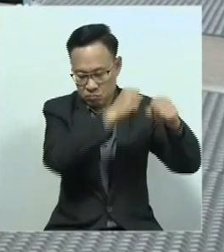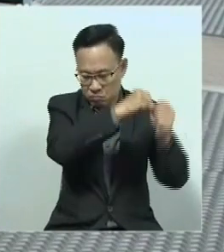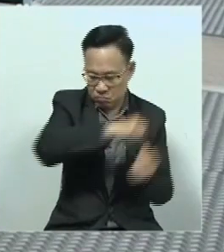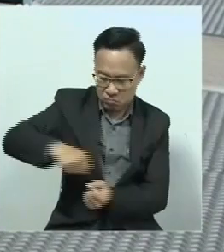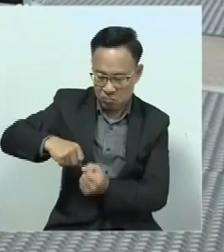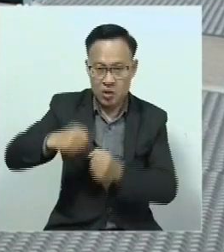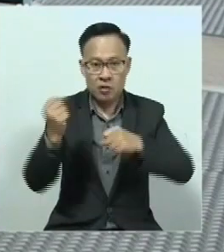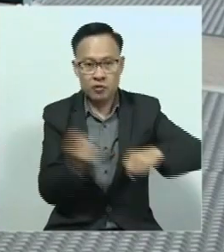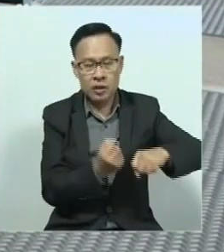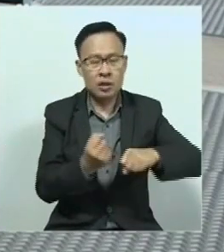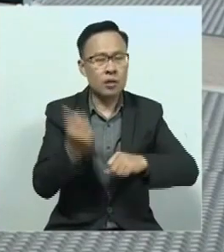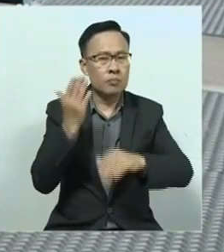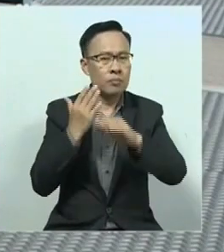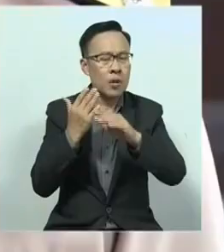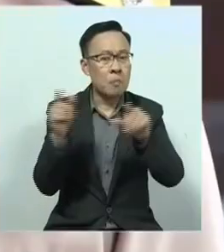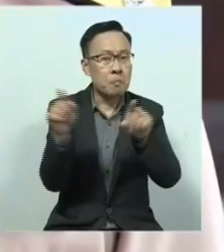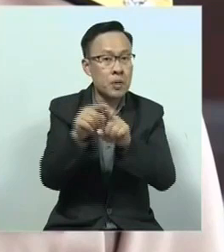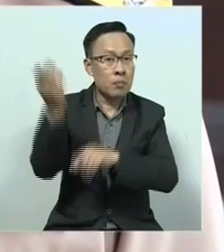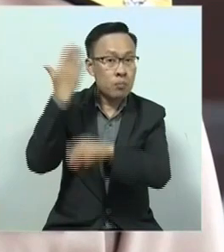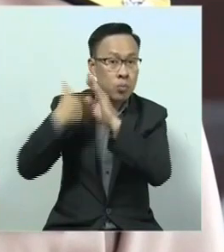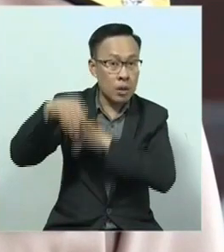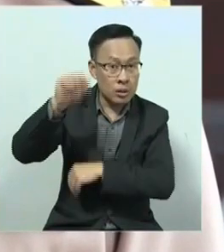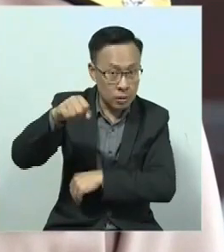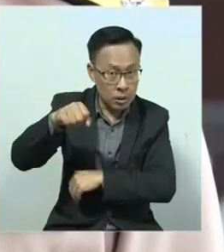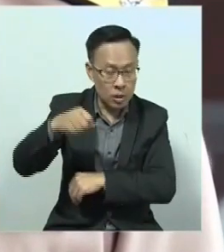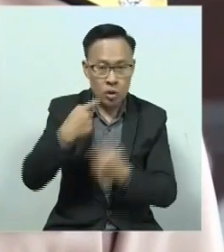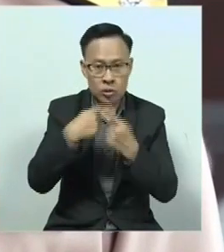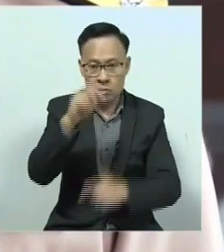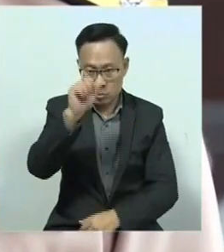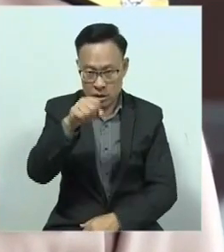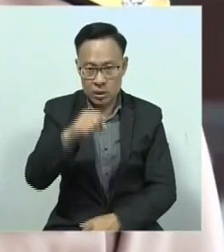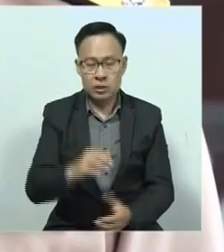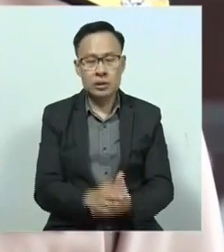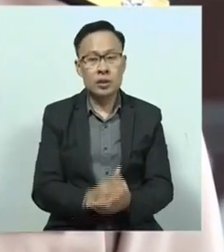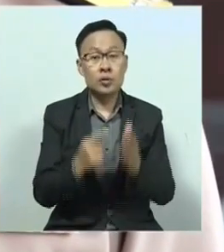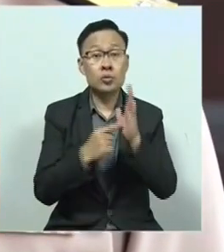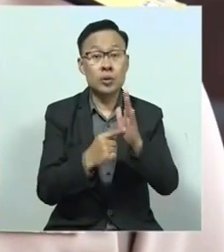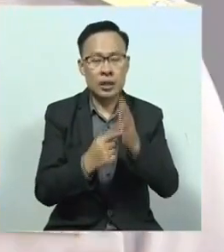มกันมาแต่โบราณแล้วใช่ไหมคะ สำหรับเรือพระที่นั่งก็จะพายในท่า